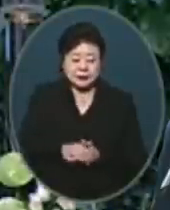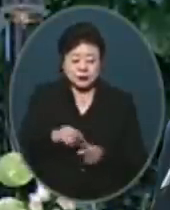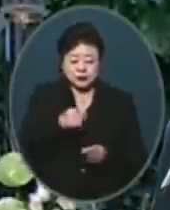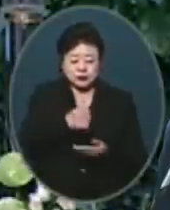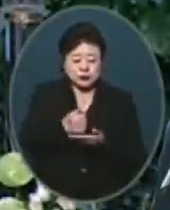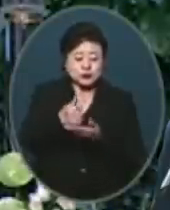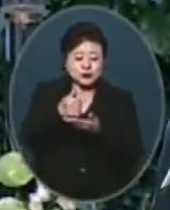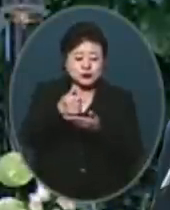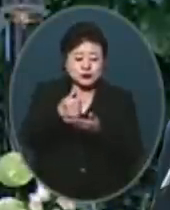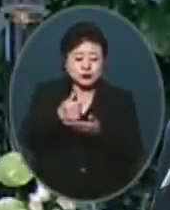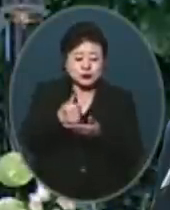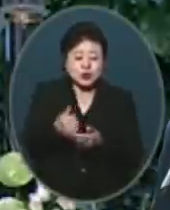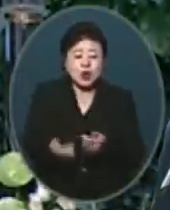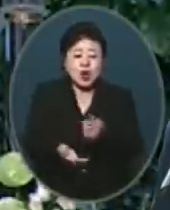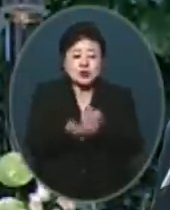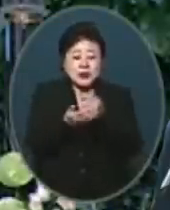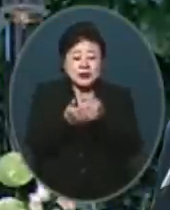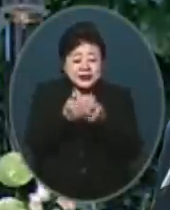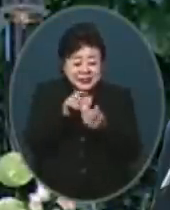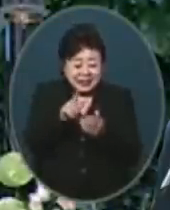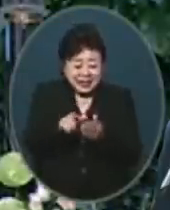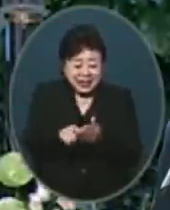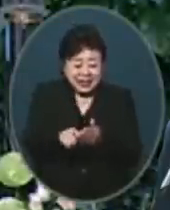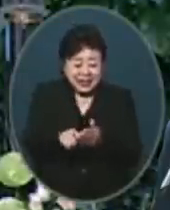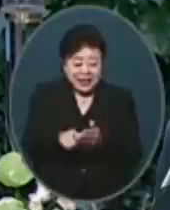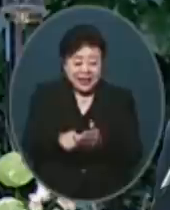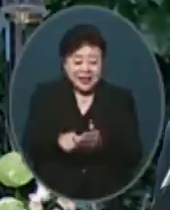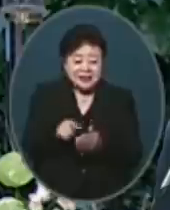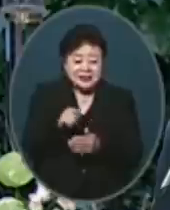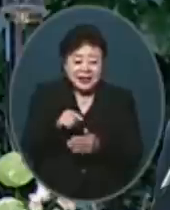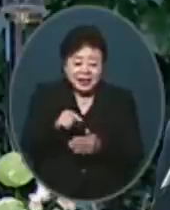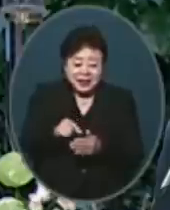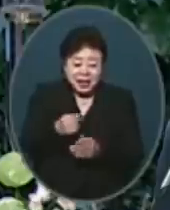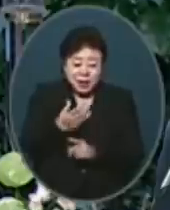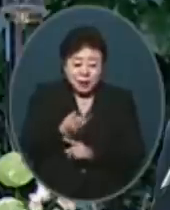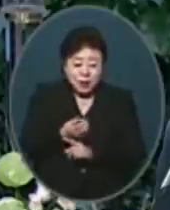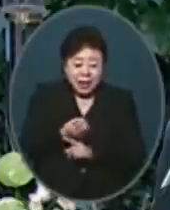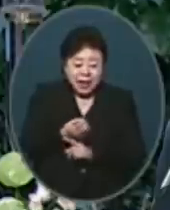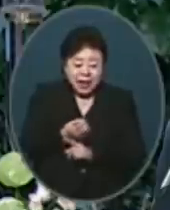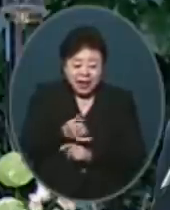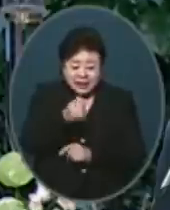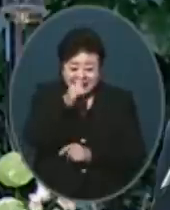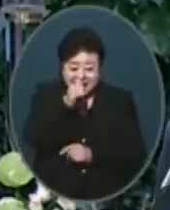구주로 속에 모시고 있으니까 보배함이 되어서